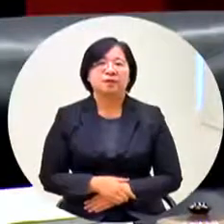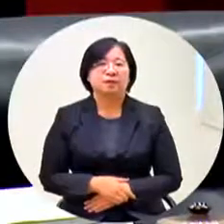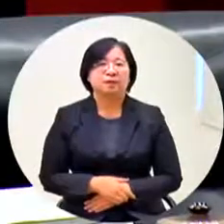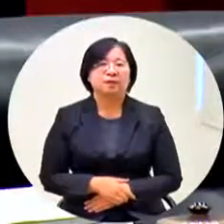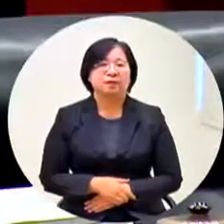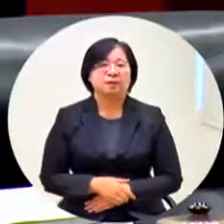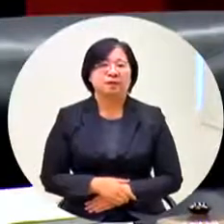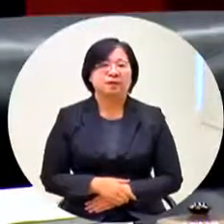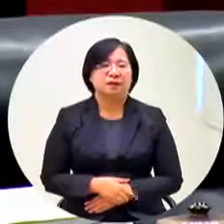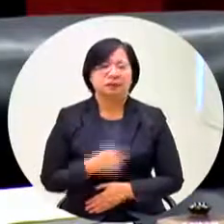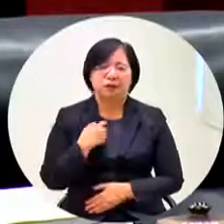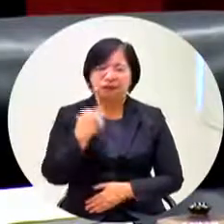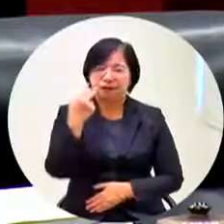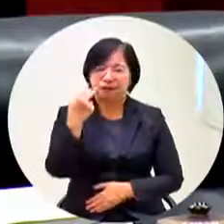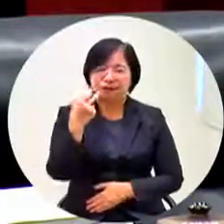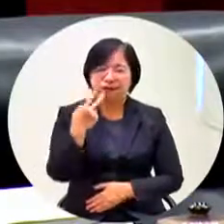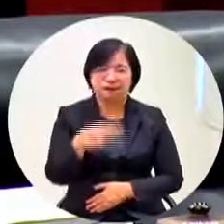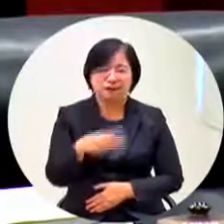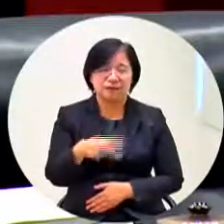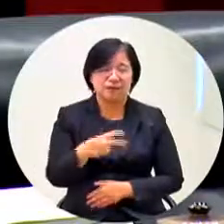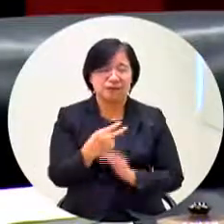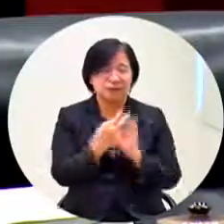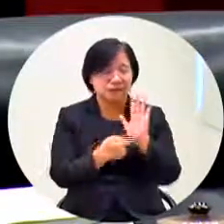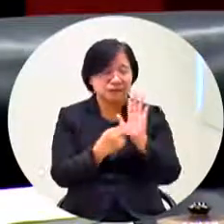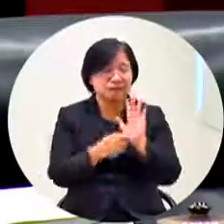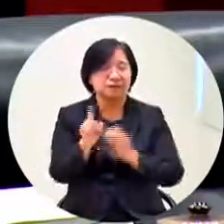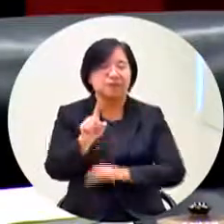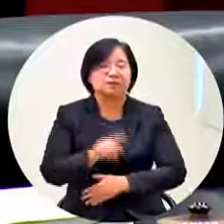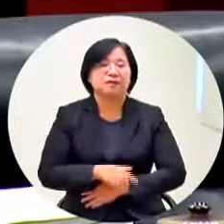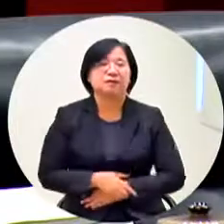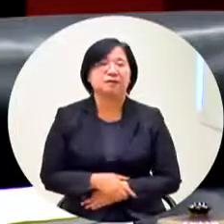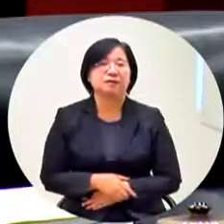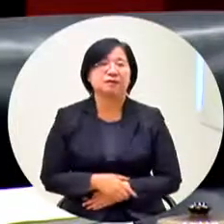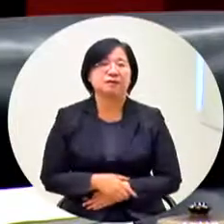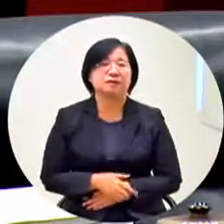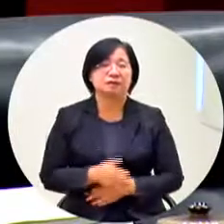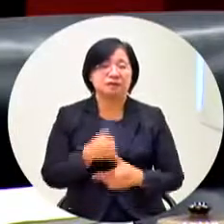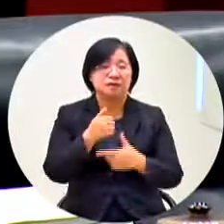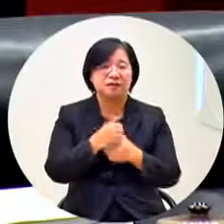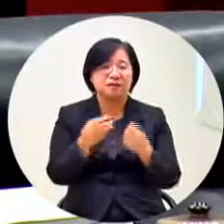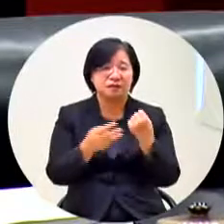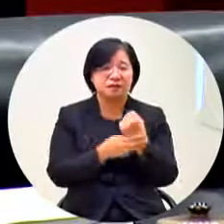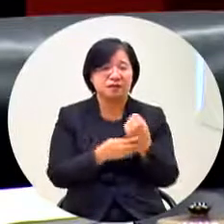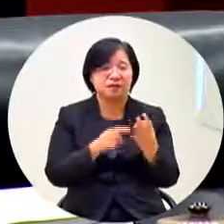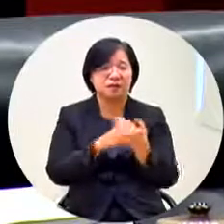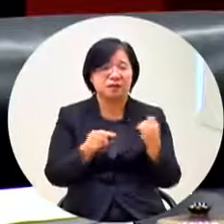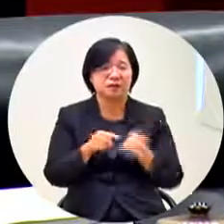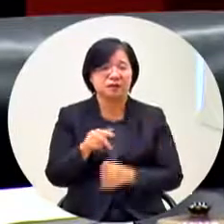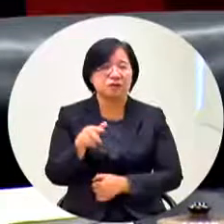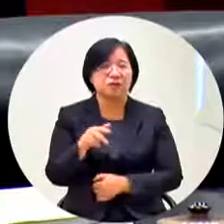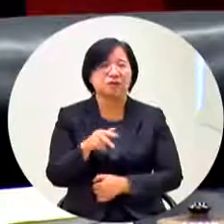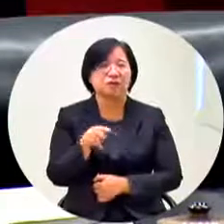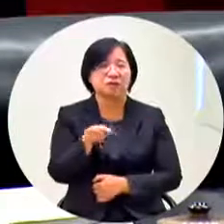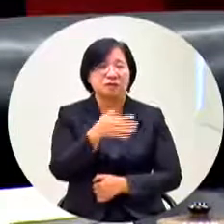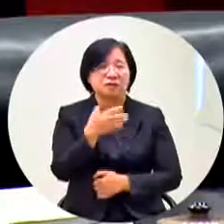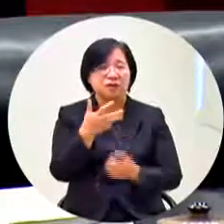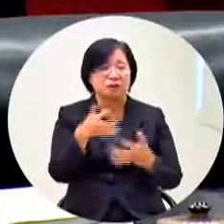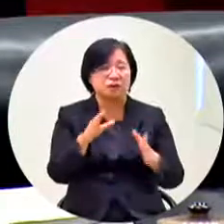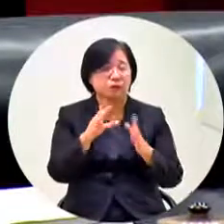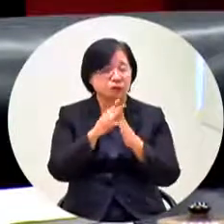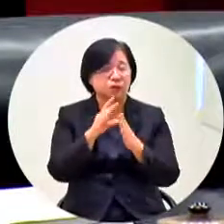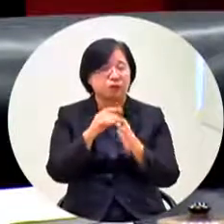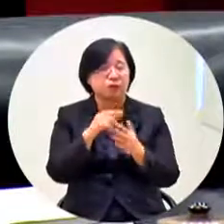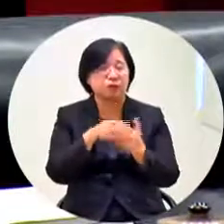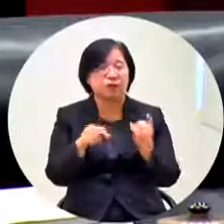但是我要特别讲的，因为那时候你们因为建业有457户，合群有647户，我要讲的